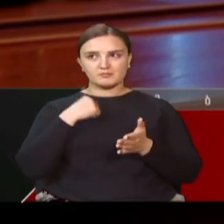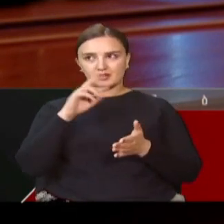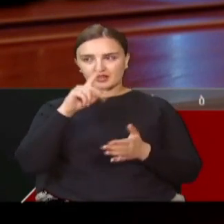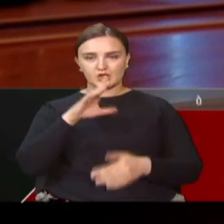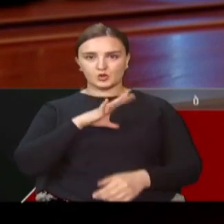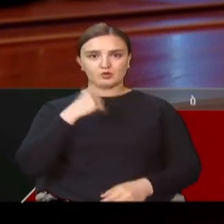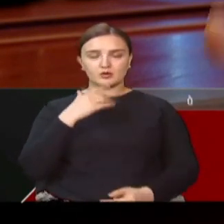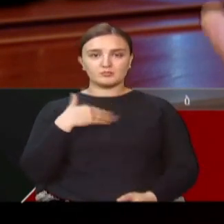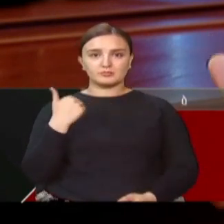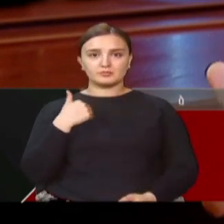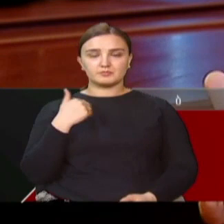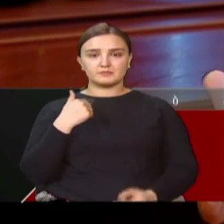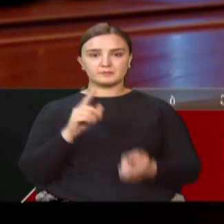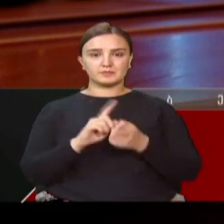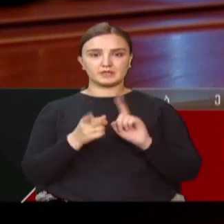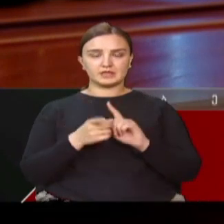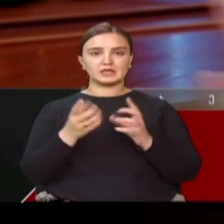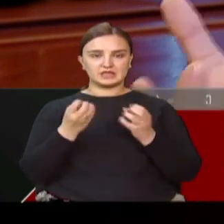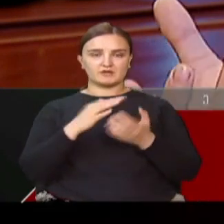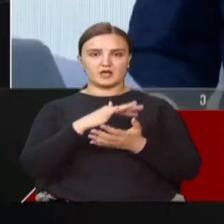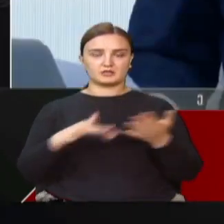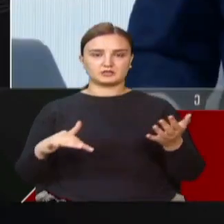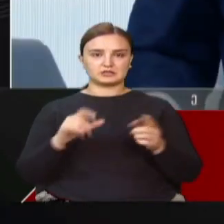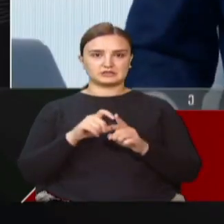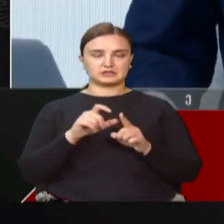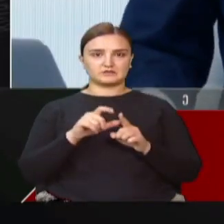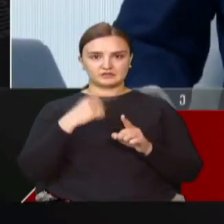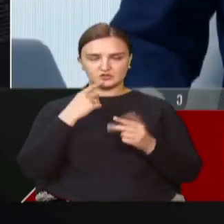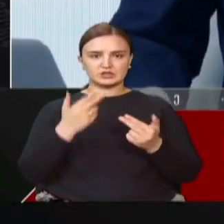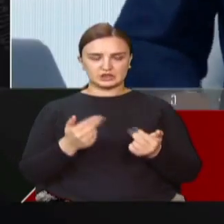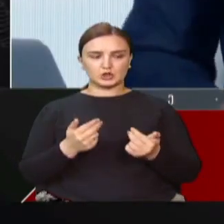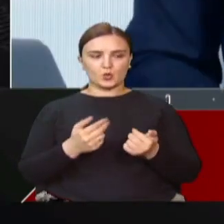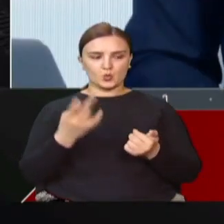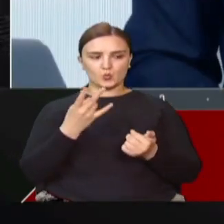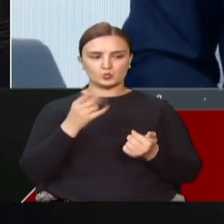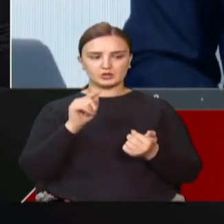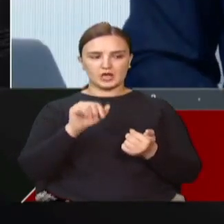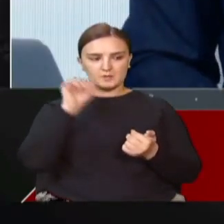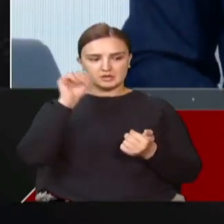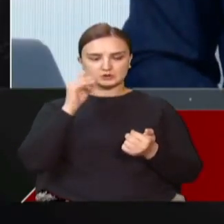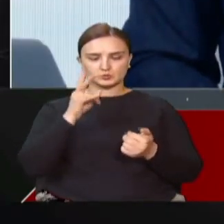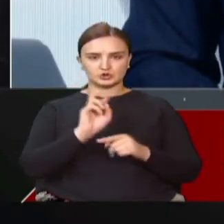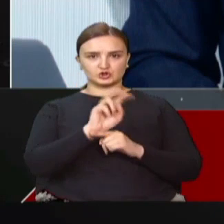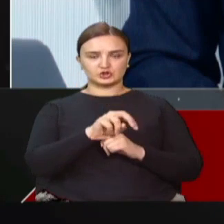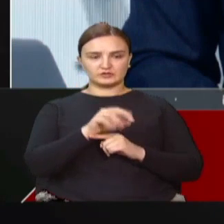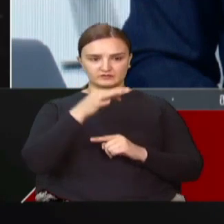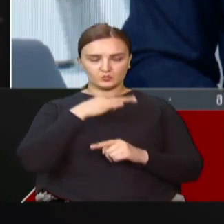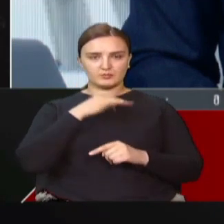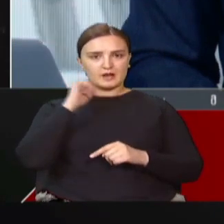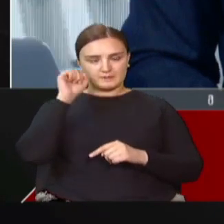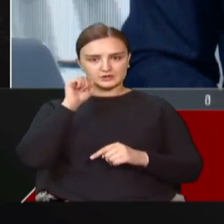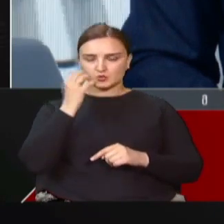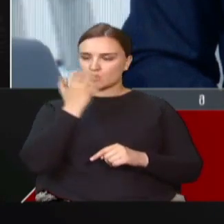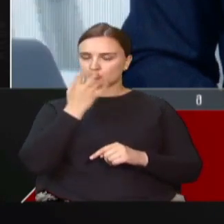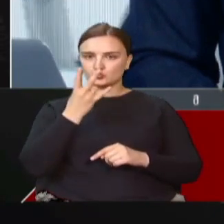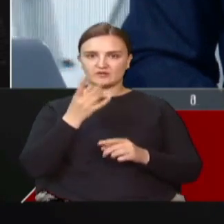o. Pirici, danar ce remega agzeles. Ritorica, da, tu ești rog, io, unda șehui de tu, abhaze cio. Da, gueul nebiero, abhaze bza,